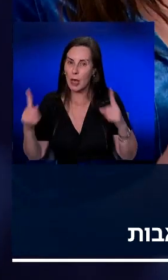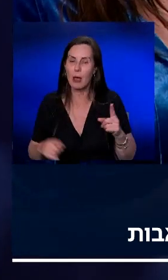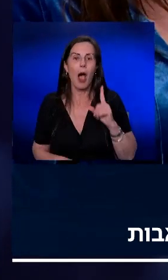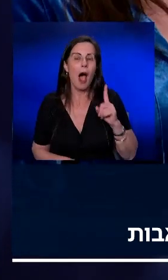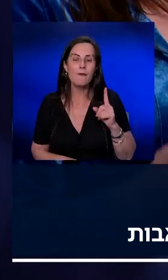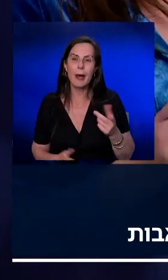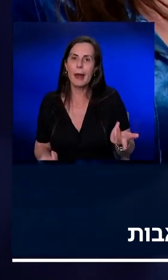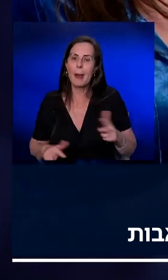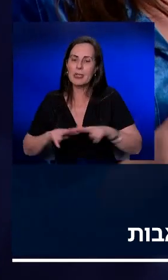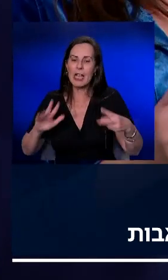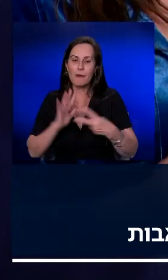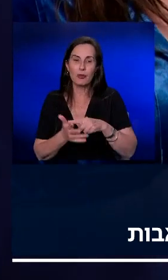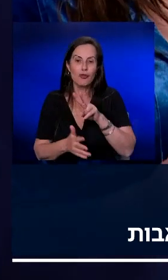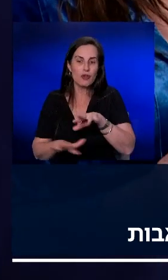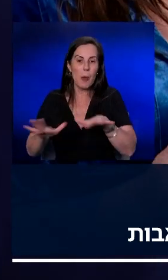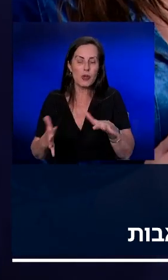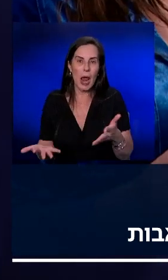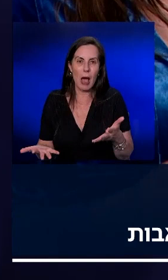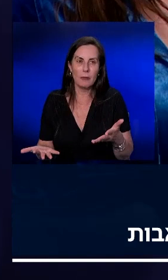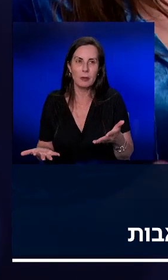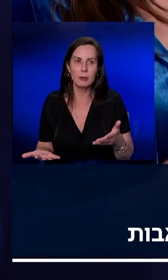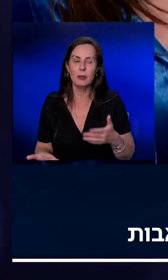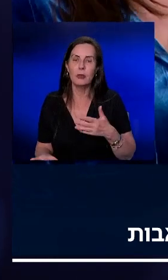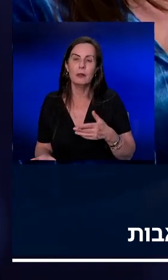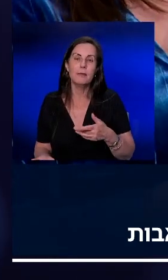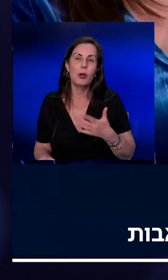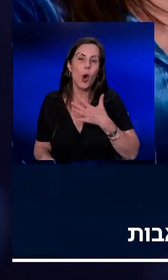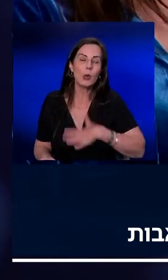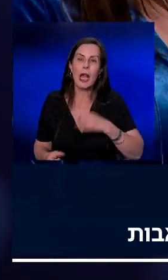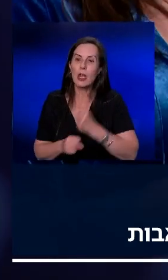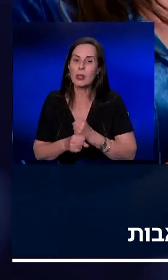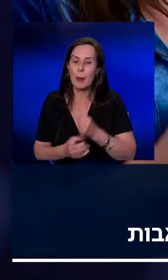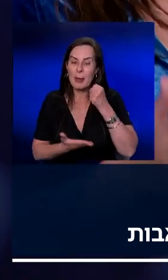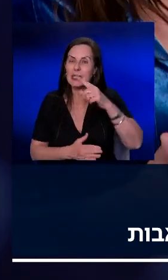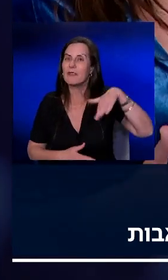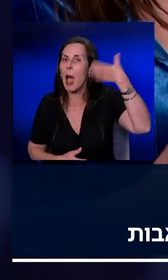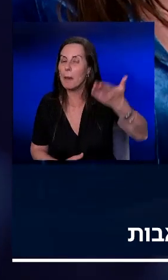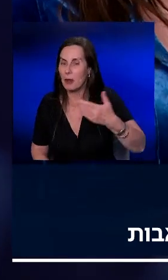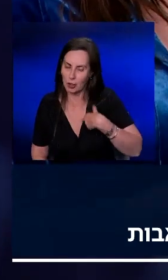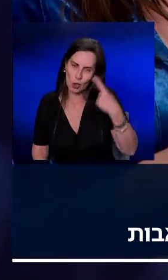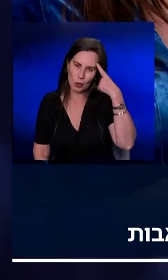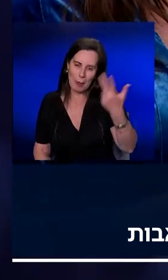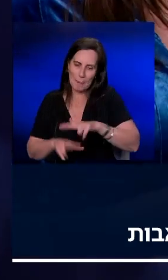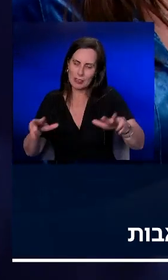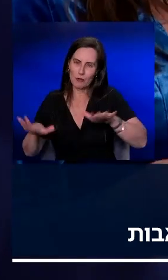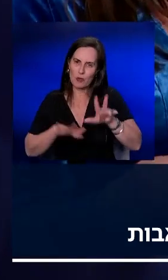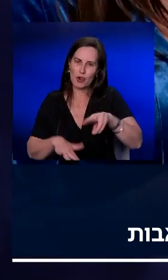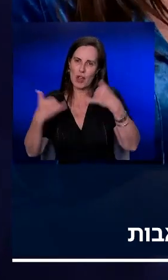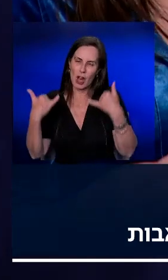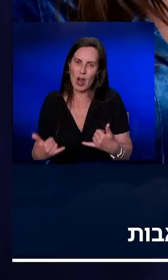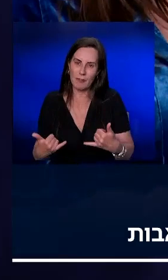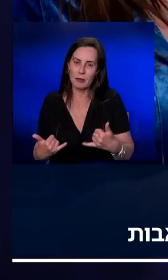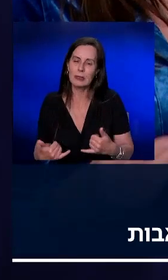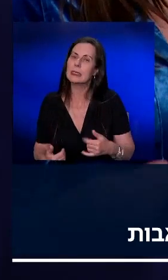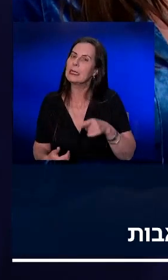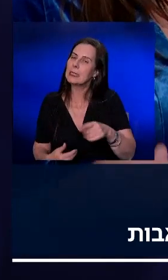שהמציאות הפוליטית שבה הממשלה שמקדמת את העניין הזה, מעוניינת לעשות את זה בתקציב הבא, ואנחנו יודעות מה המצב של הממשלה בכנסת, הופכת את